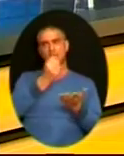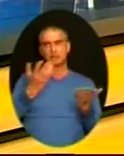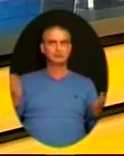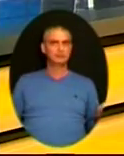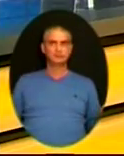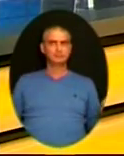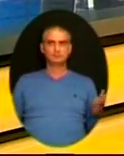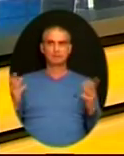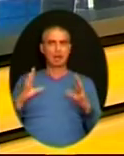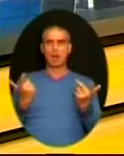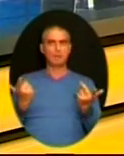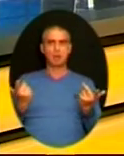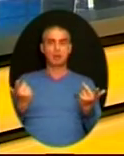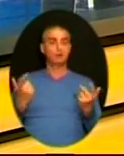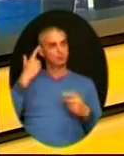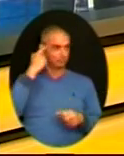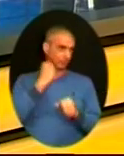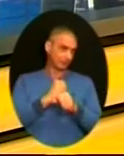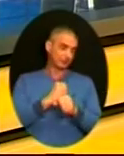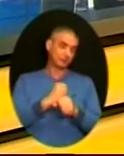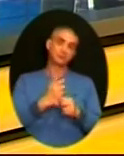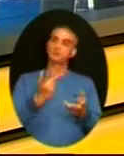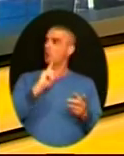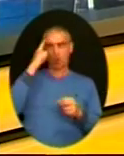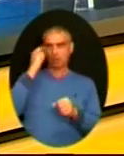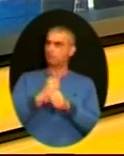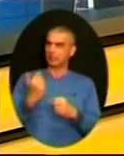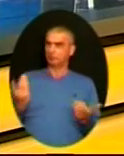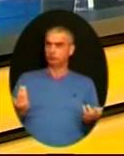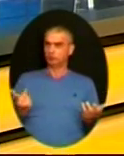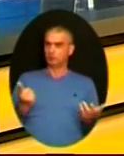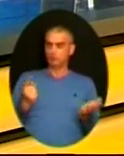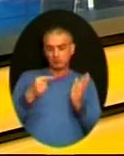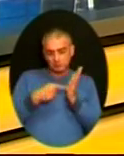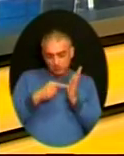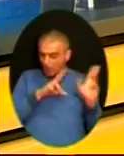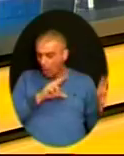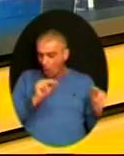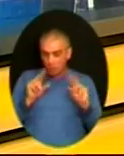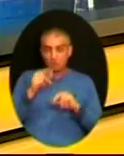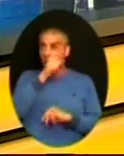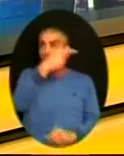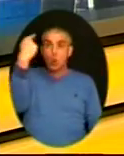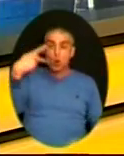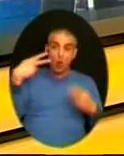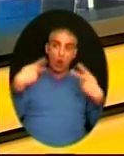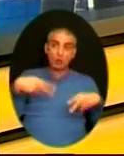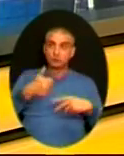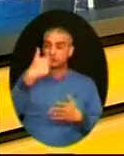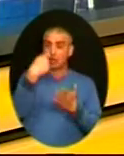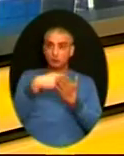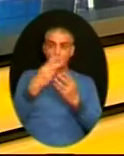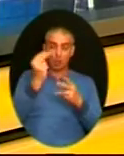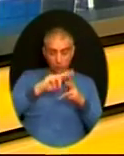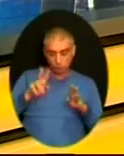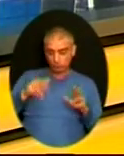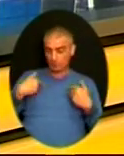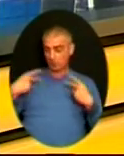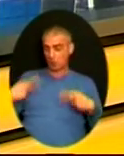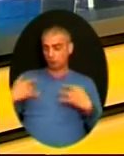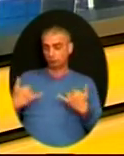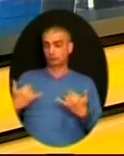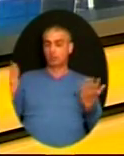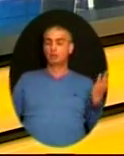התקציב. למה, למה? אז מתעקשים. לא מתעקשים, אותה סיבה שהוא חושש, שר האוצר בעוד חודשיים, אנחנו